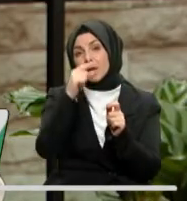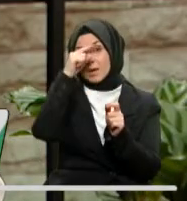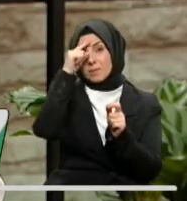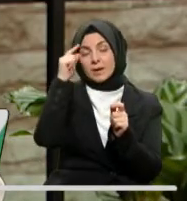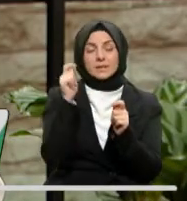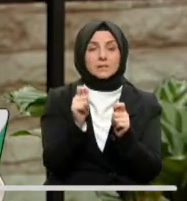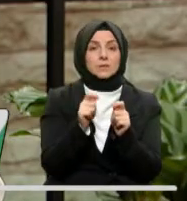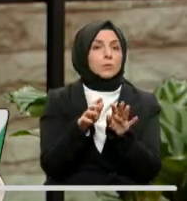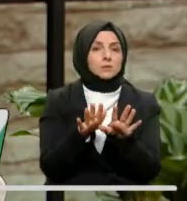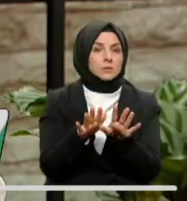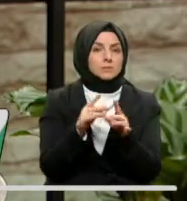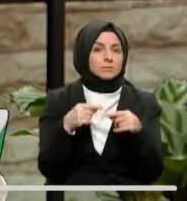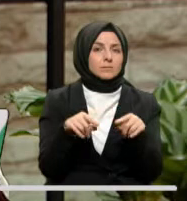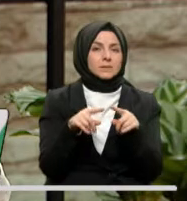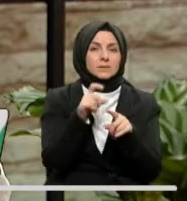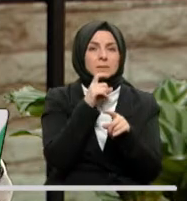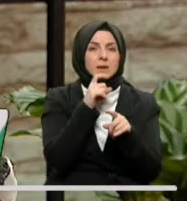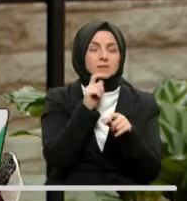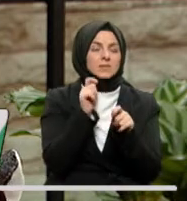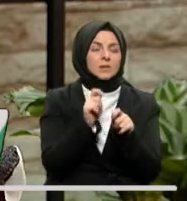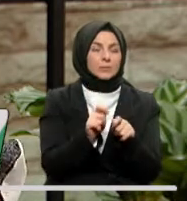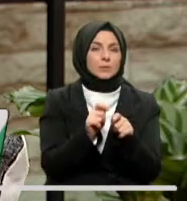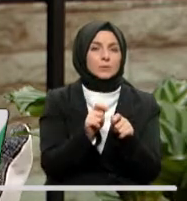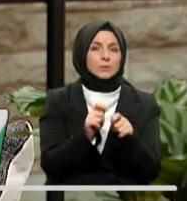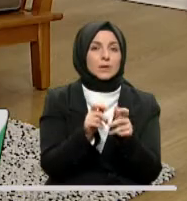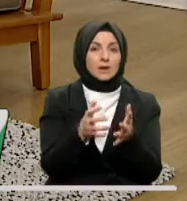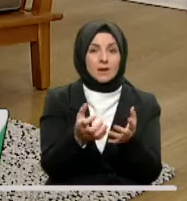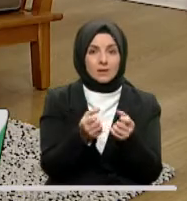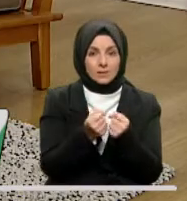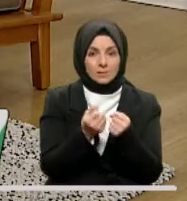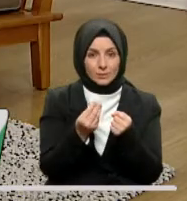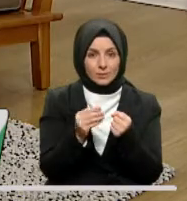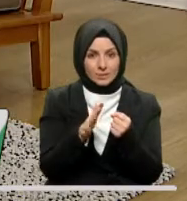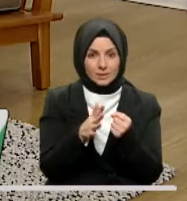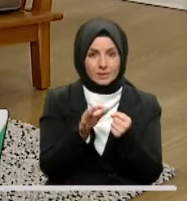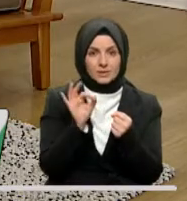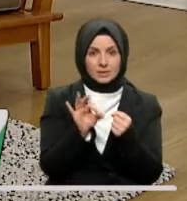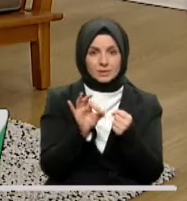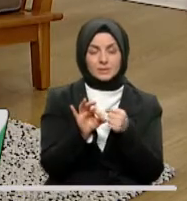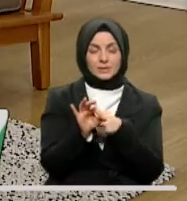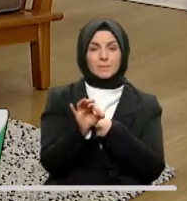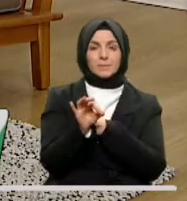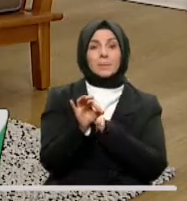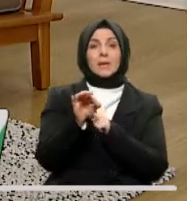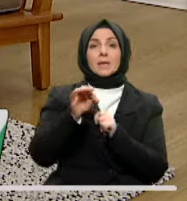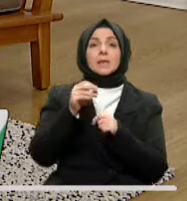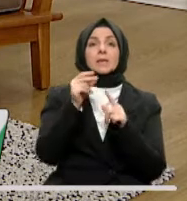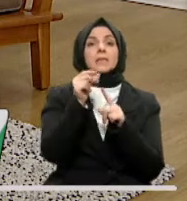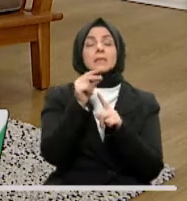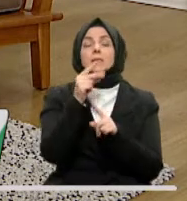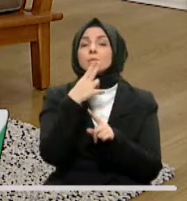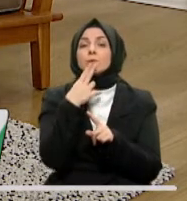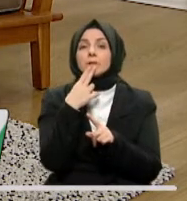taktikleri çok yanlış yapıyoruz bilemiyorum eğilip almam alabiliriz herhalde sen şimdi bitmem bizim en çok